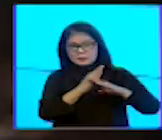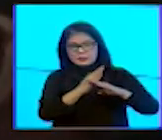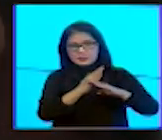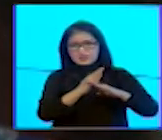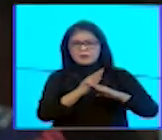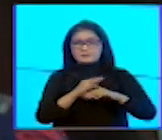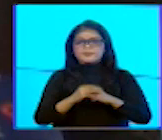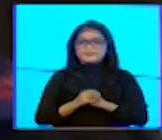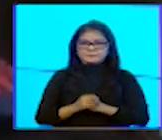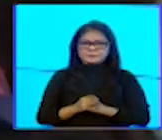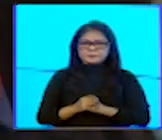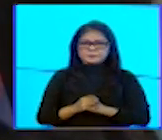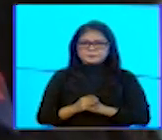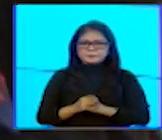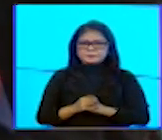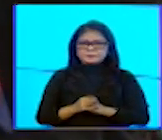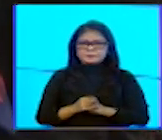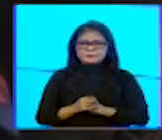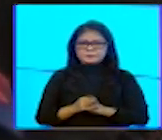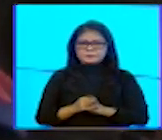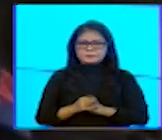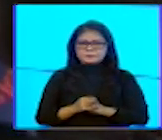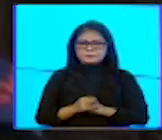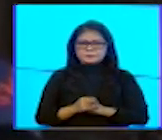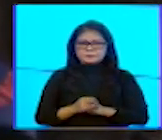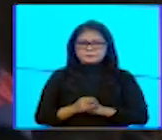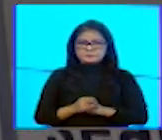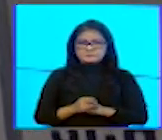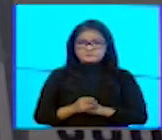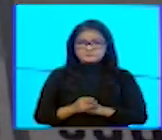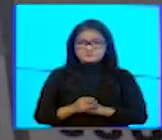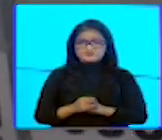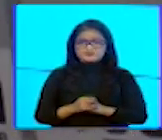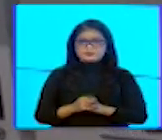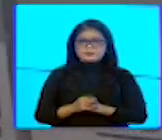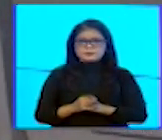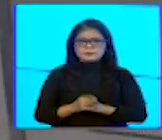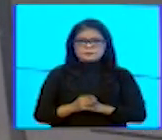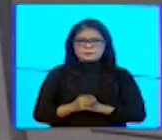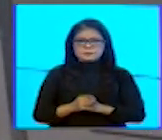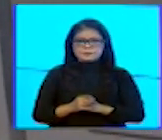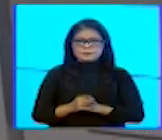terjadi di berbagai wilayah di tanah air. Dari Jakarta, Rani Sanjaya melaporkan.